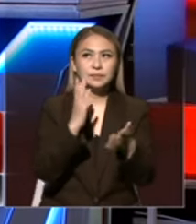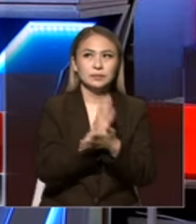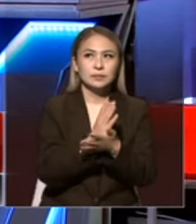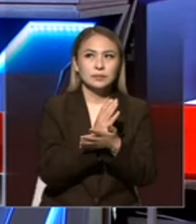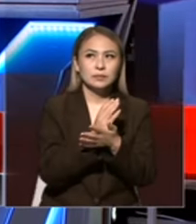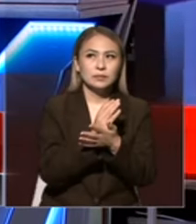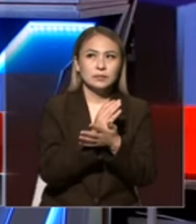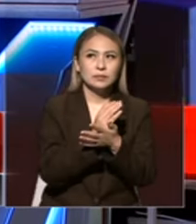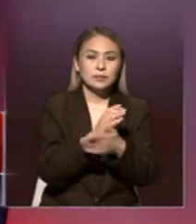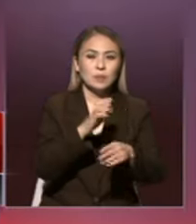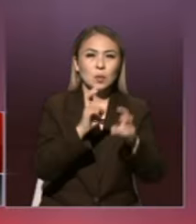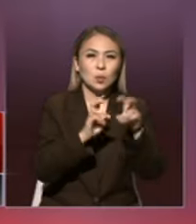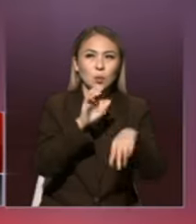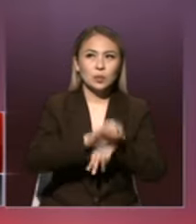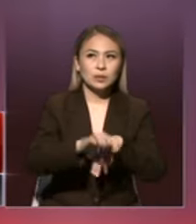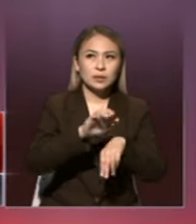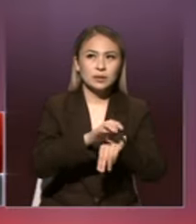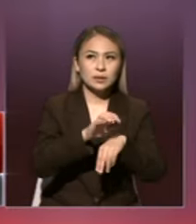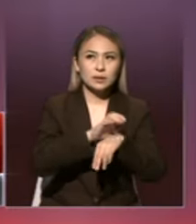брендтердің өндіруші мен